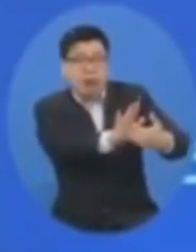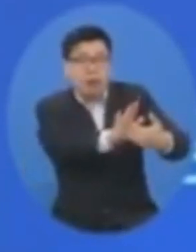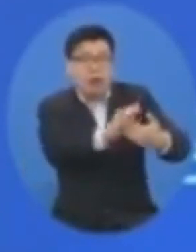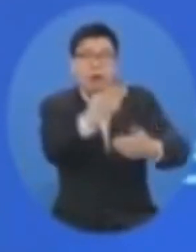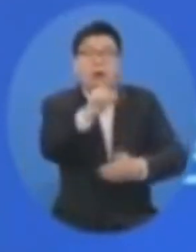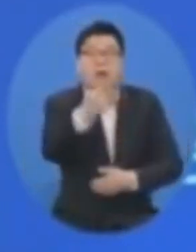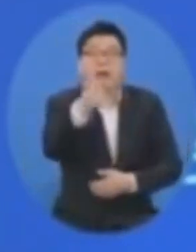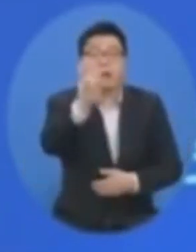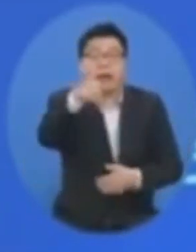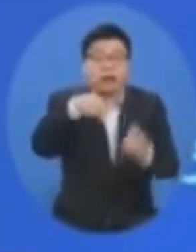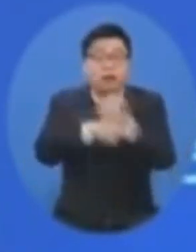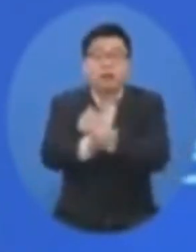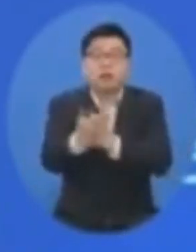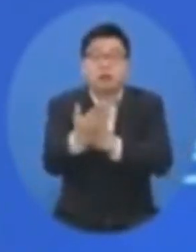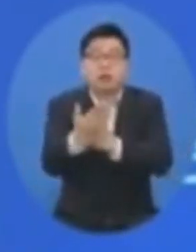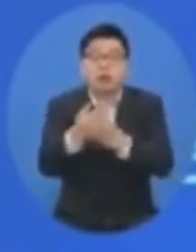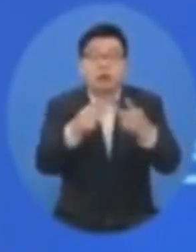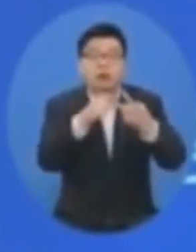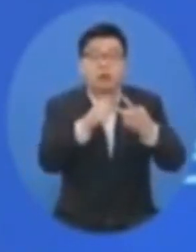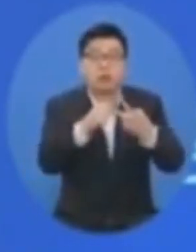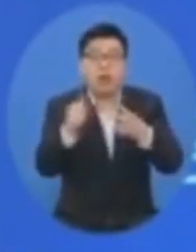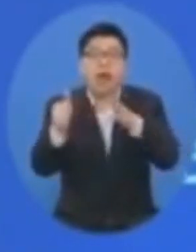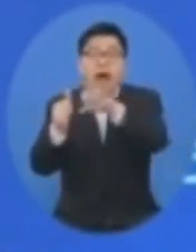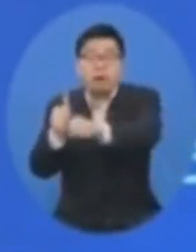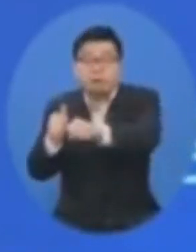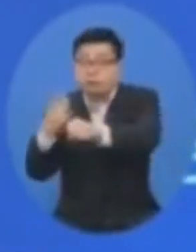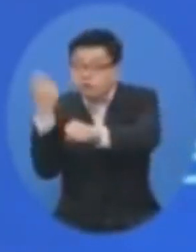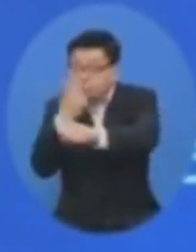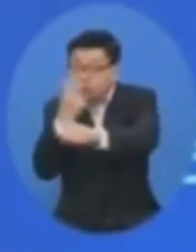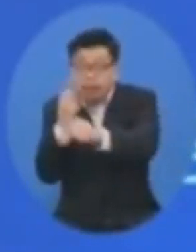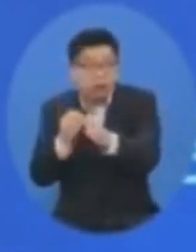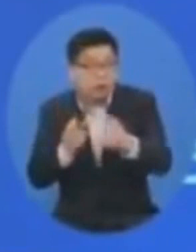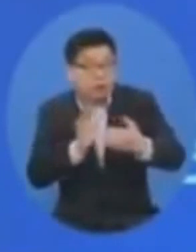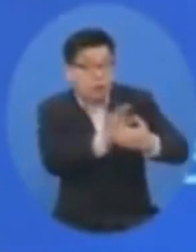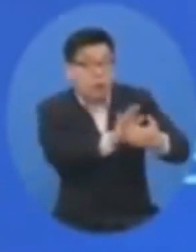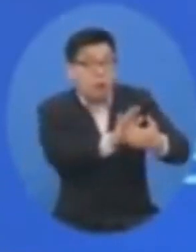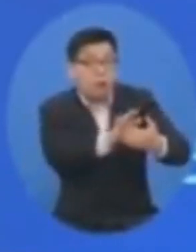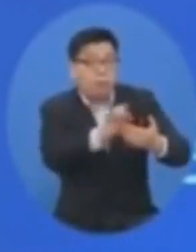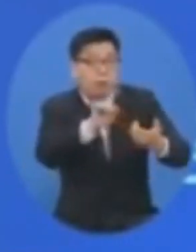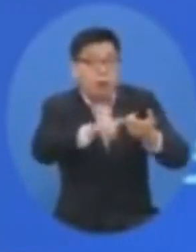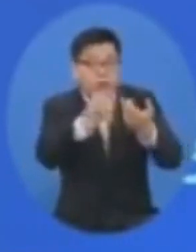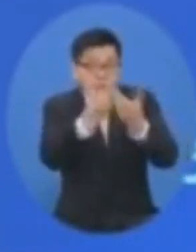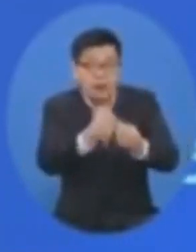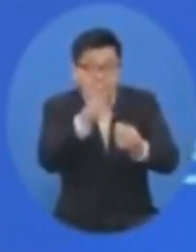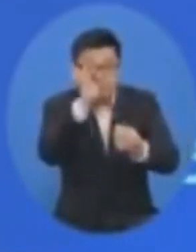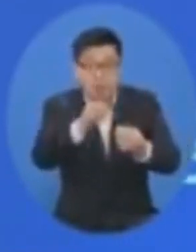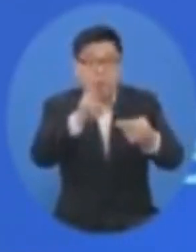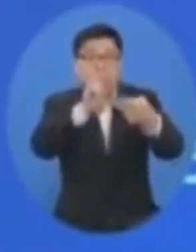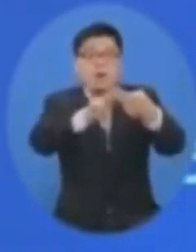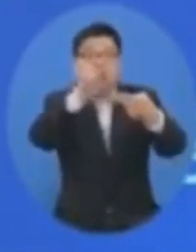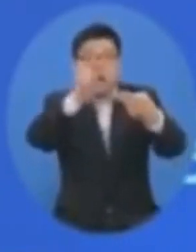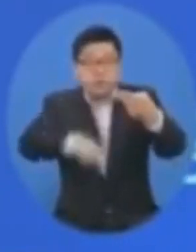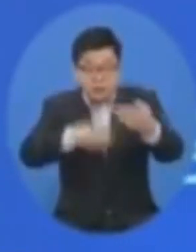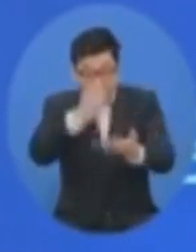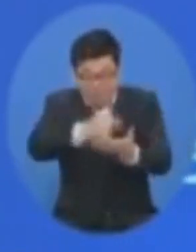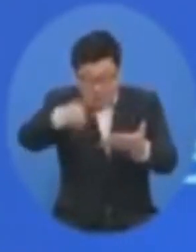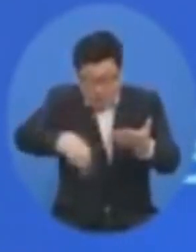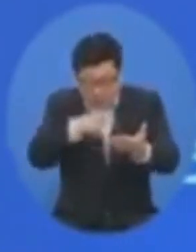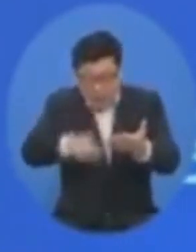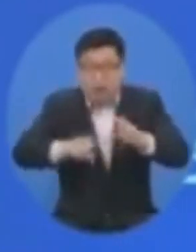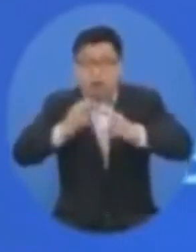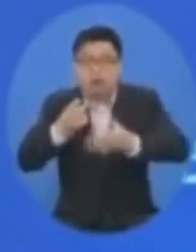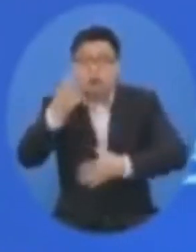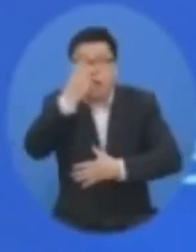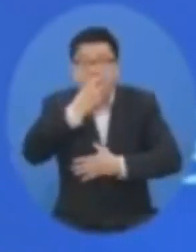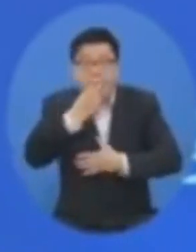사유로 삼습니다. 두 번째 압수수색 거부할 수 있는 것은 형사소송법에 보면 국가보안시설에 대해서 압수수색은